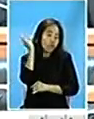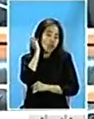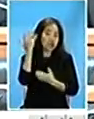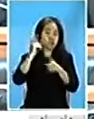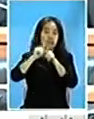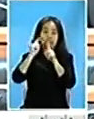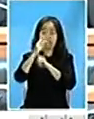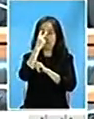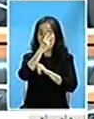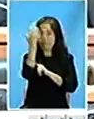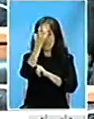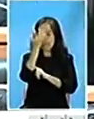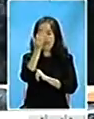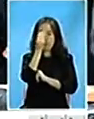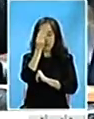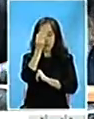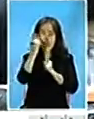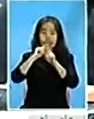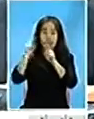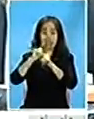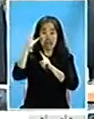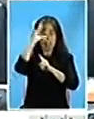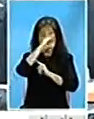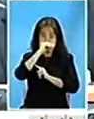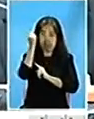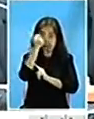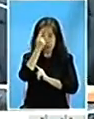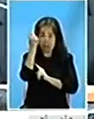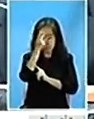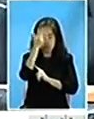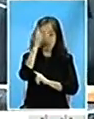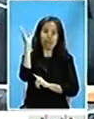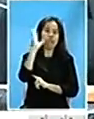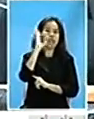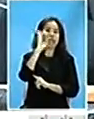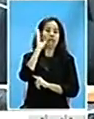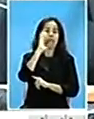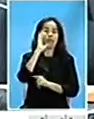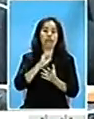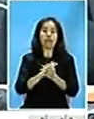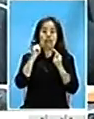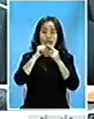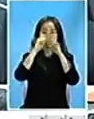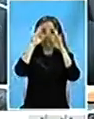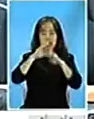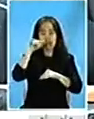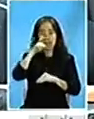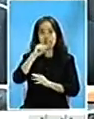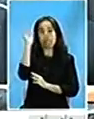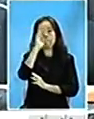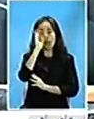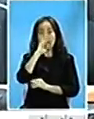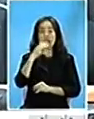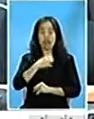ของผู้แทนราษฎรแล้วก็โดยไม่จำเป็นต้องติดตามดึกจนกระทั่งถึงตีหนึ่งตีสองตีสามในลักษณะอย่างนั้นเพราะนั้นเจตนา